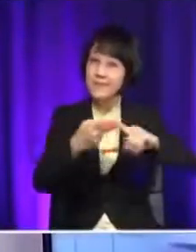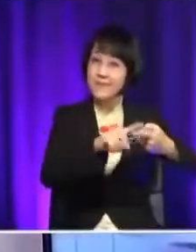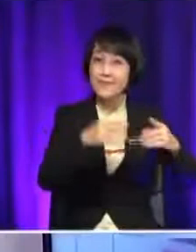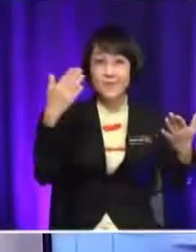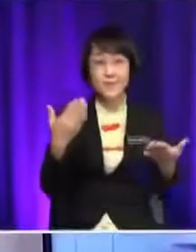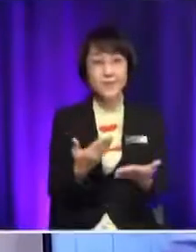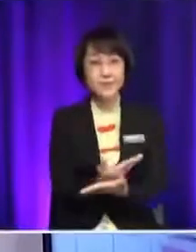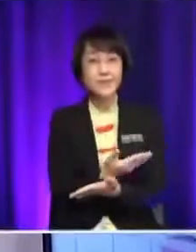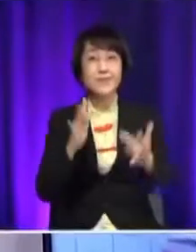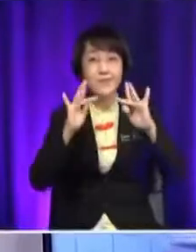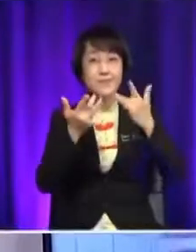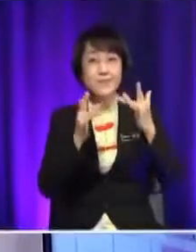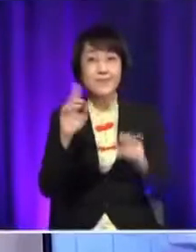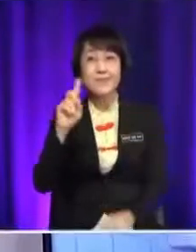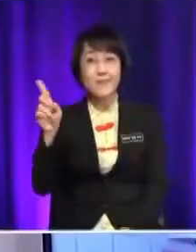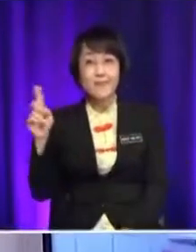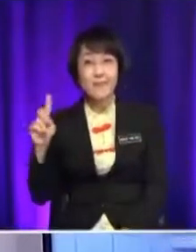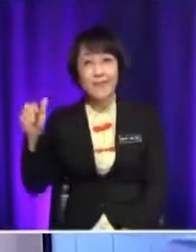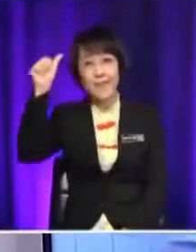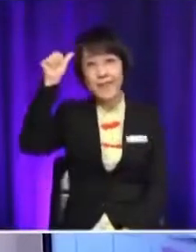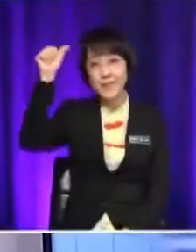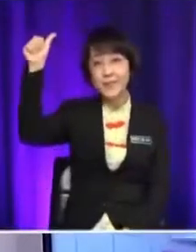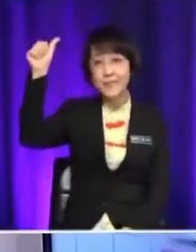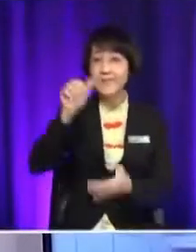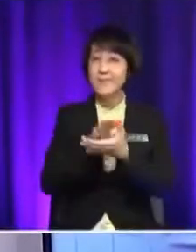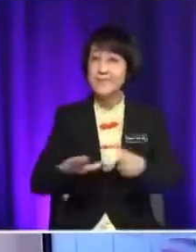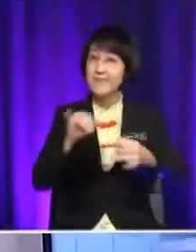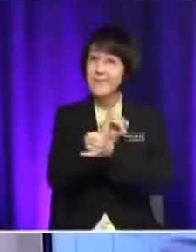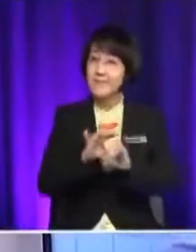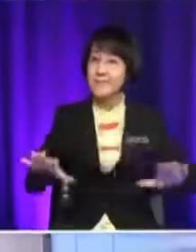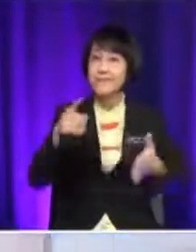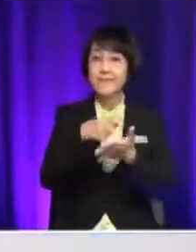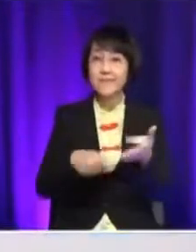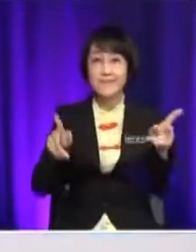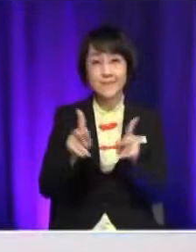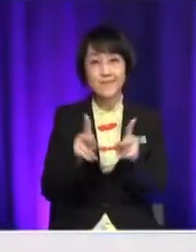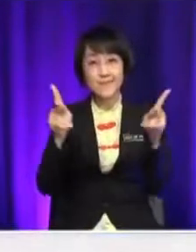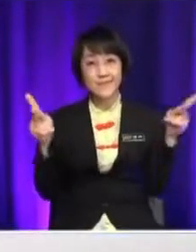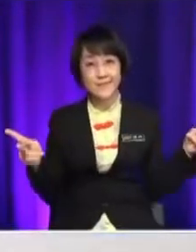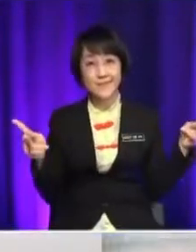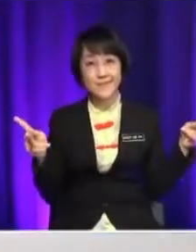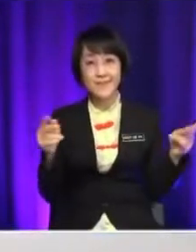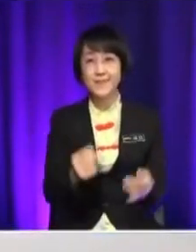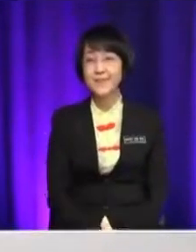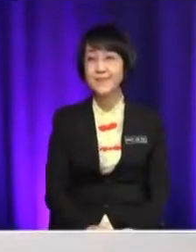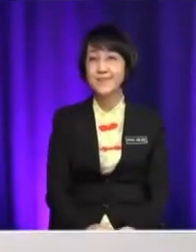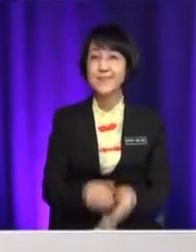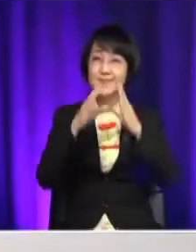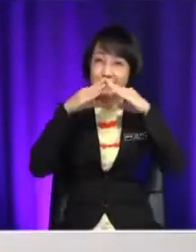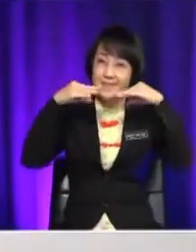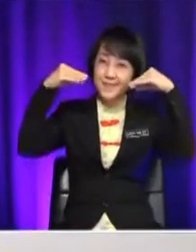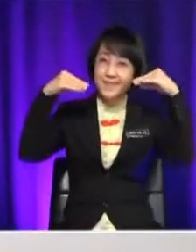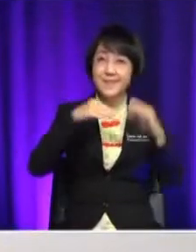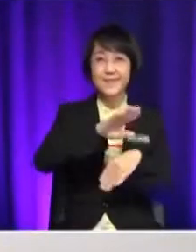dalam talian. Di manakah mereka? Assalamualaikum, salam sejahtera. Apa khabar? Wah, cerianya